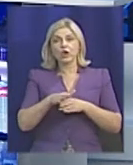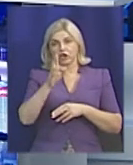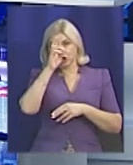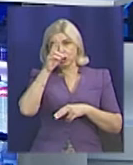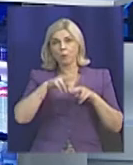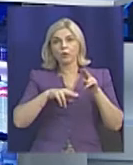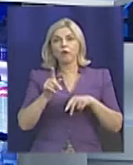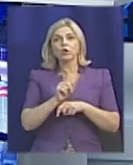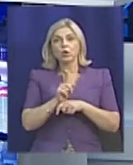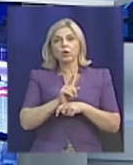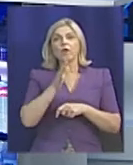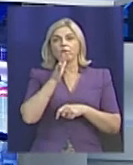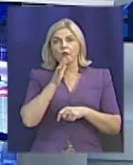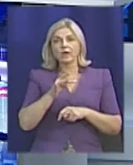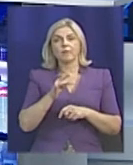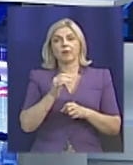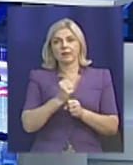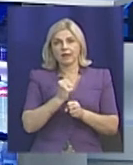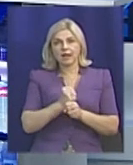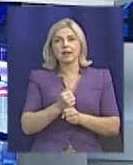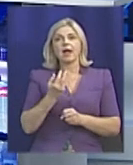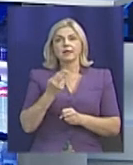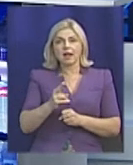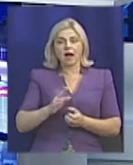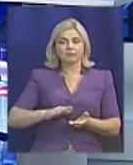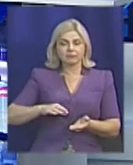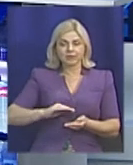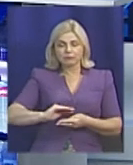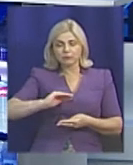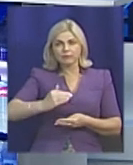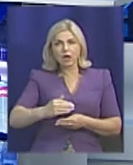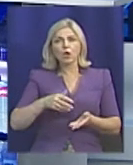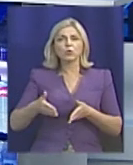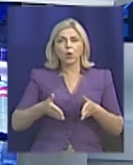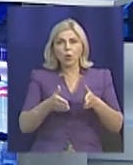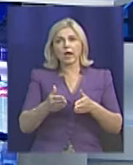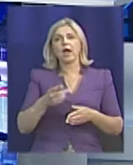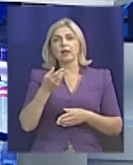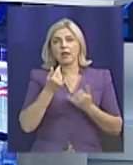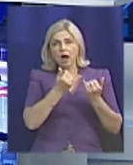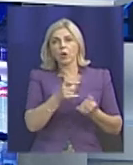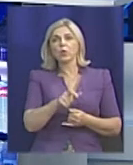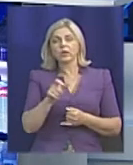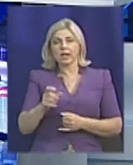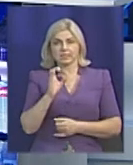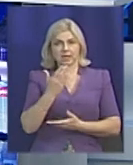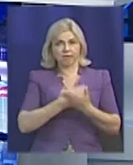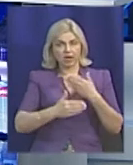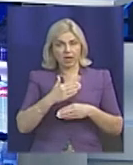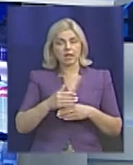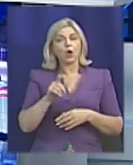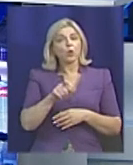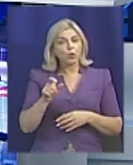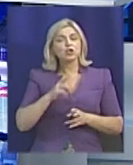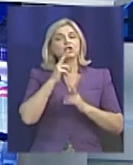будівельних норм під час облаштування з'їздів з тротуарів для людей з інвалідністю? Останні нарікають на якість виконаних робіт. Про це йшлося